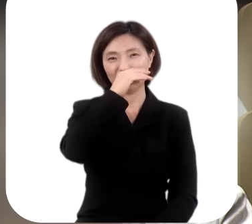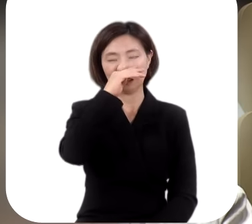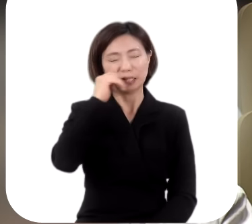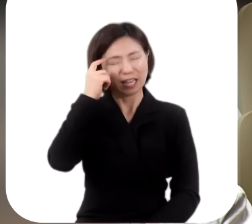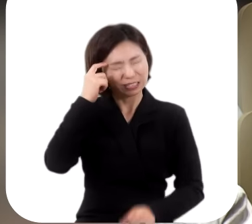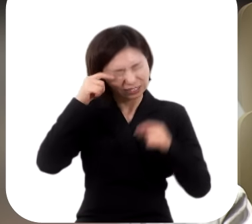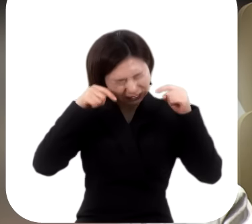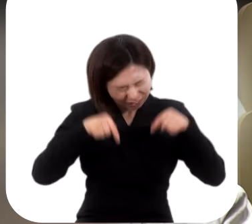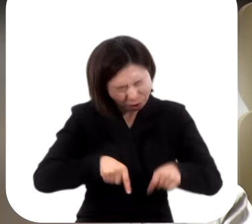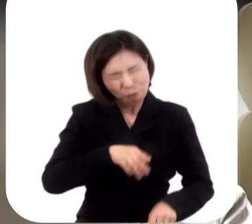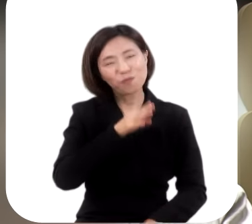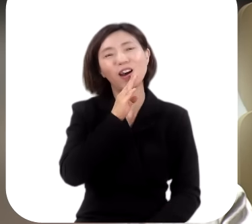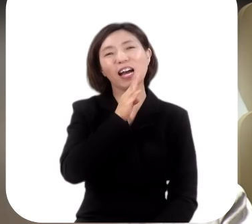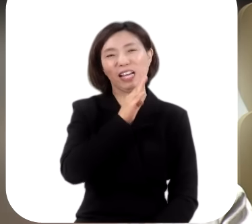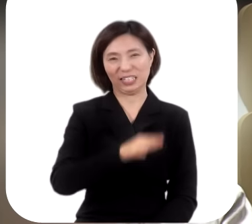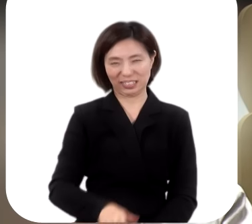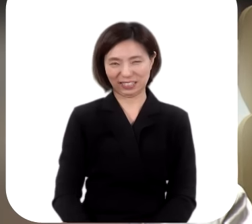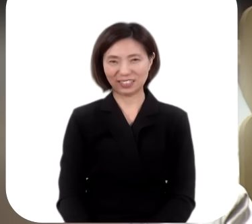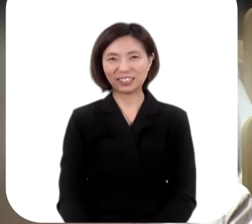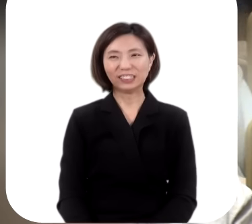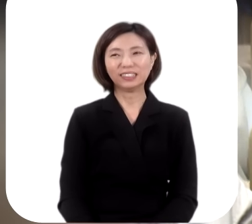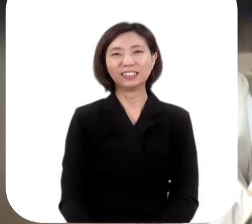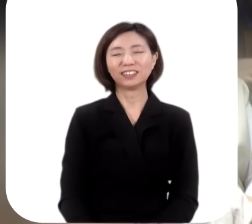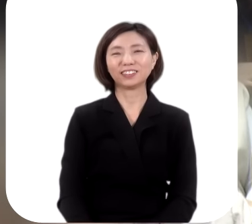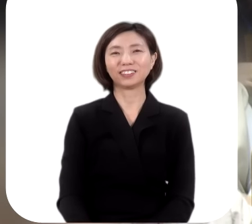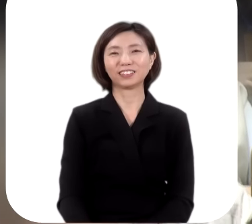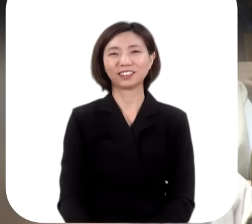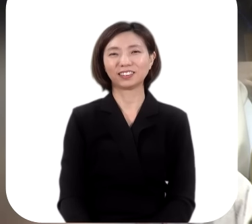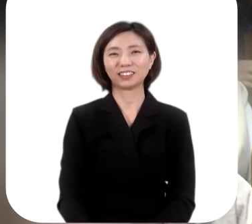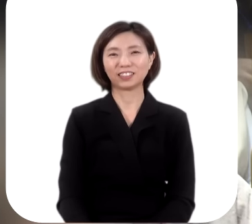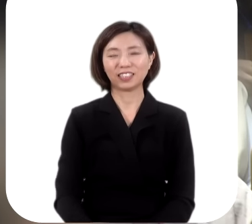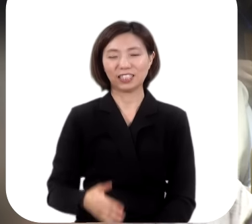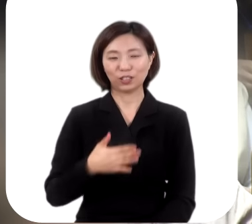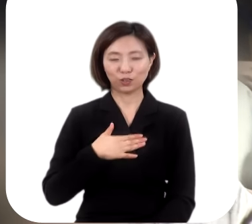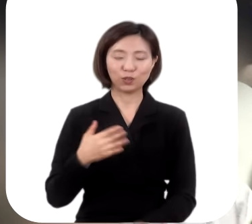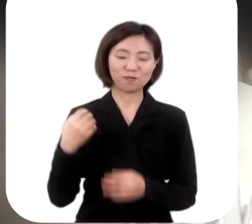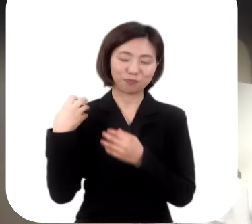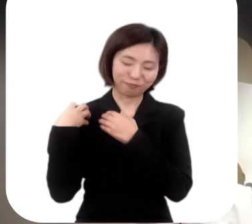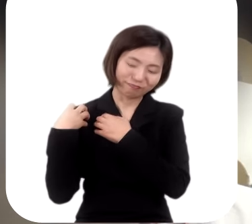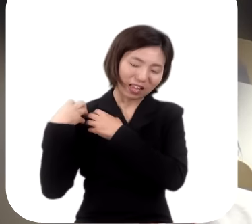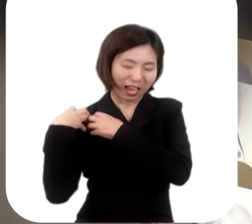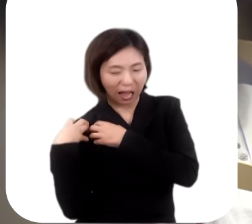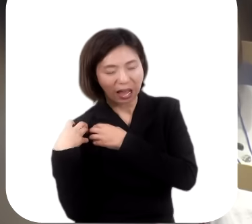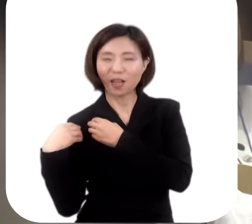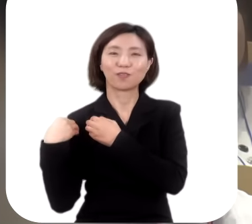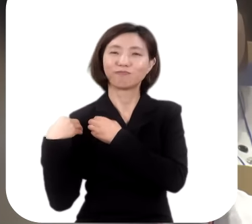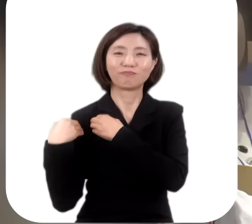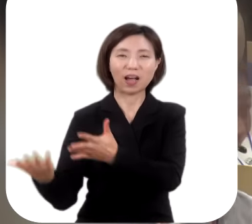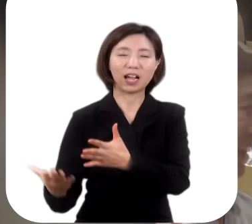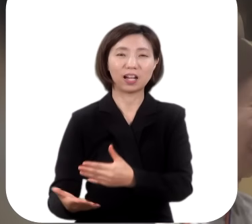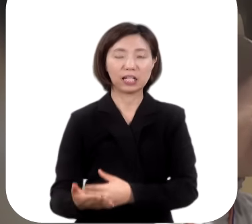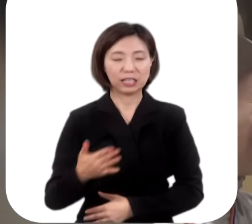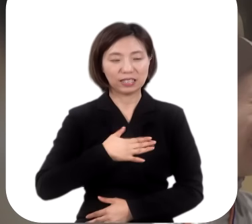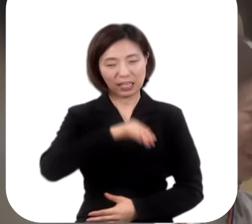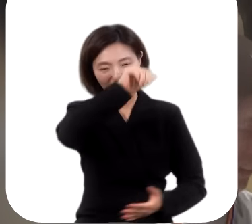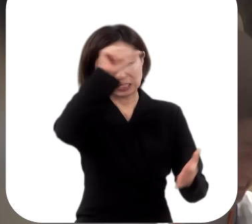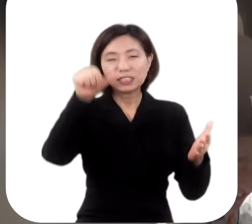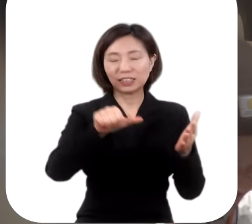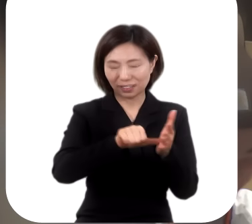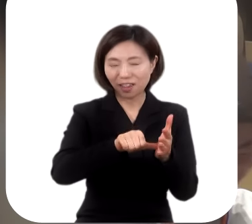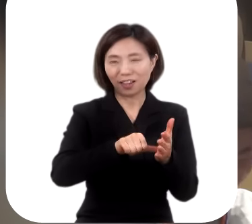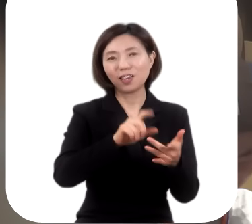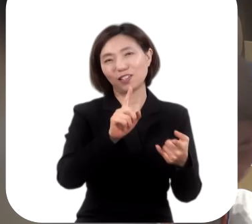감사합니다. 제가 너무 좀 어리석었던 것 같습니다. 제가. 이제 저도 좀 내려놓고